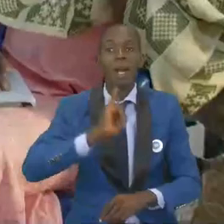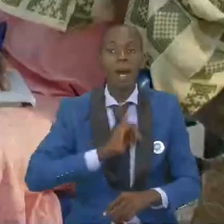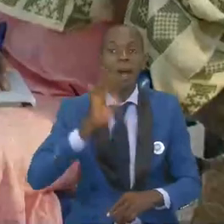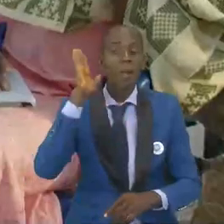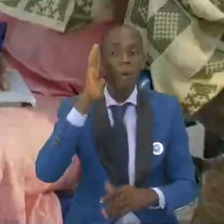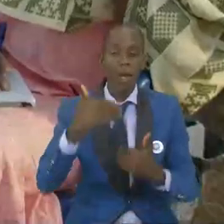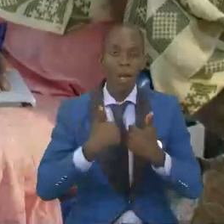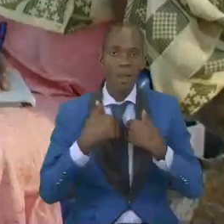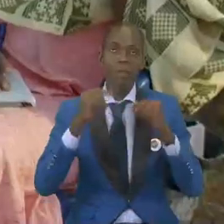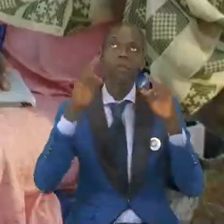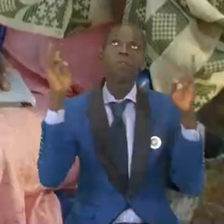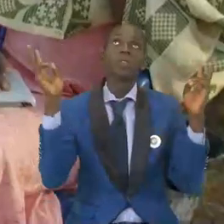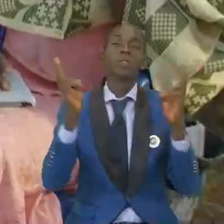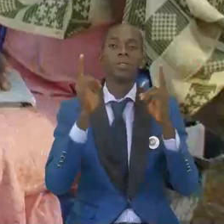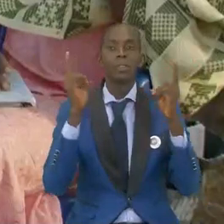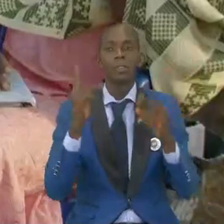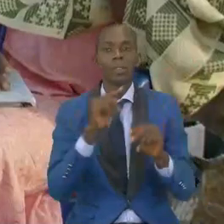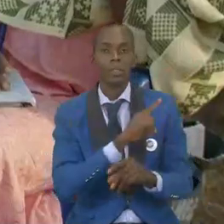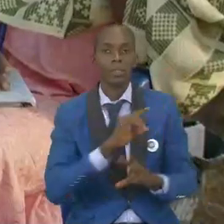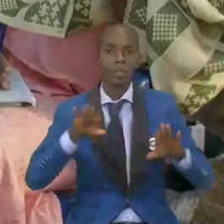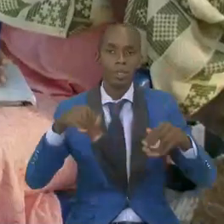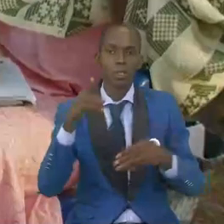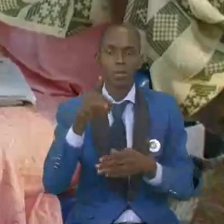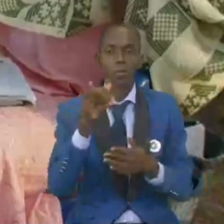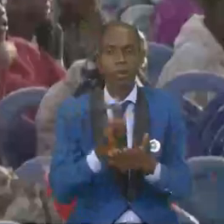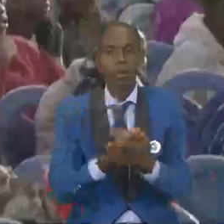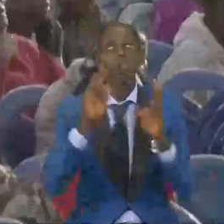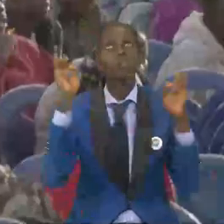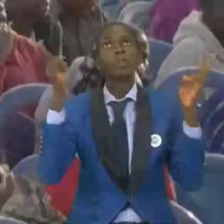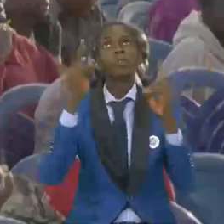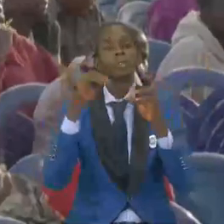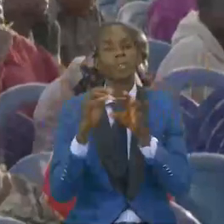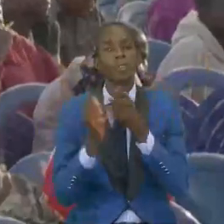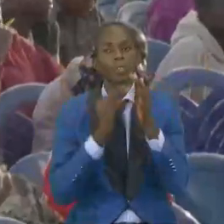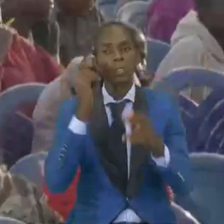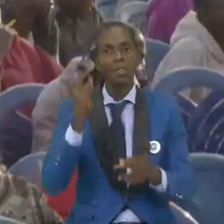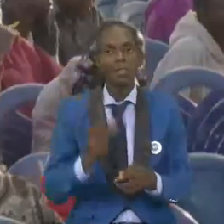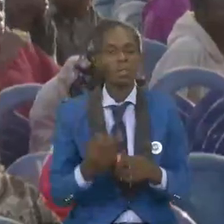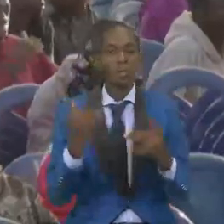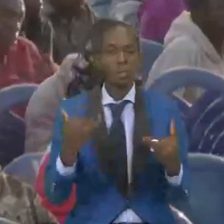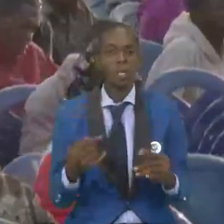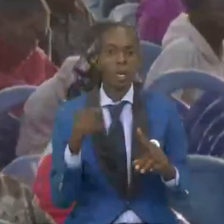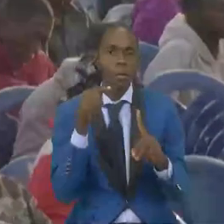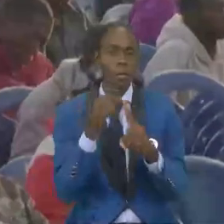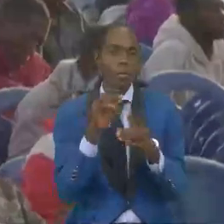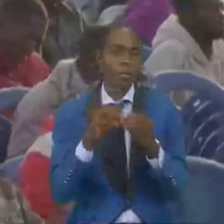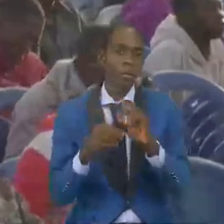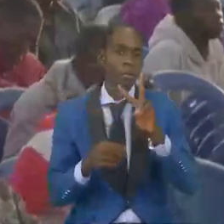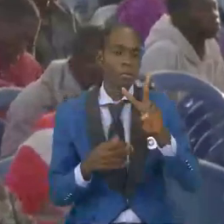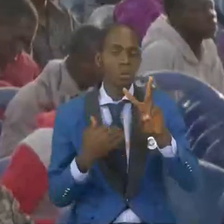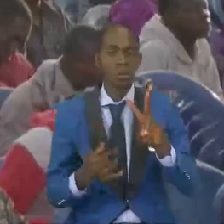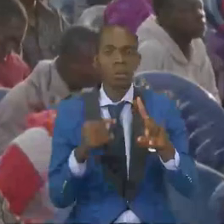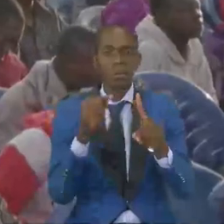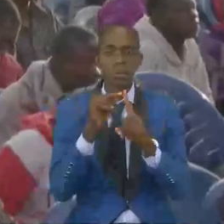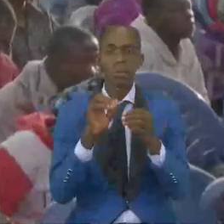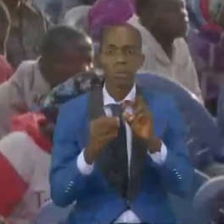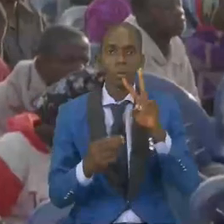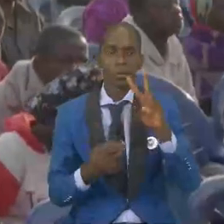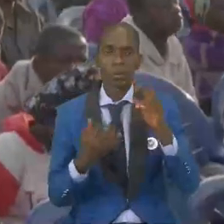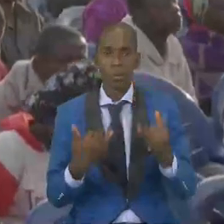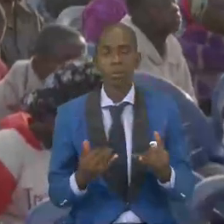victoire. Dis-le pour toi, non? J'aurai la victoire. Que Dieu t'accorde la victoire au nom de